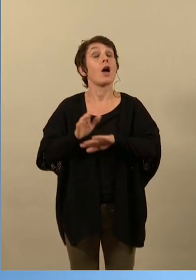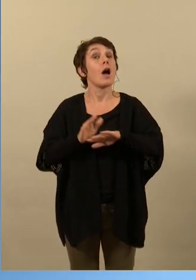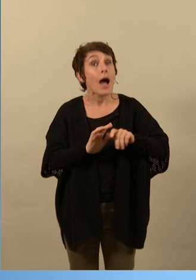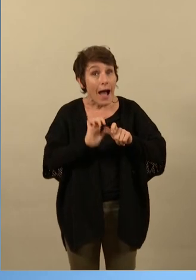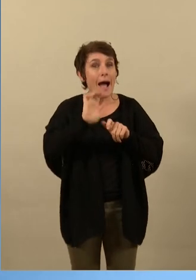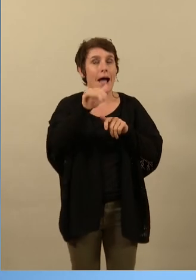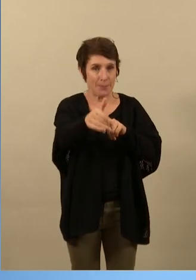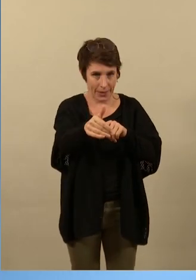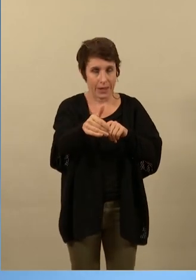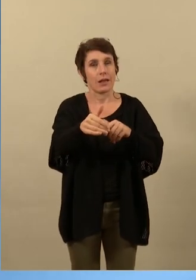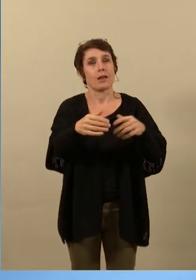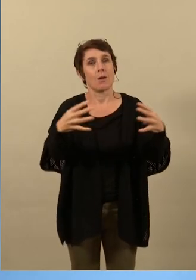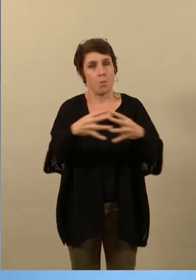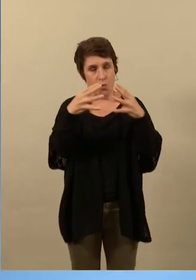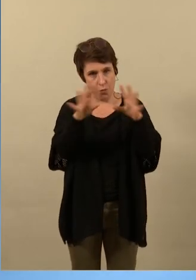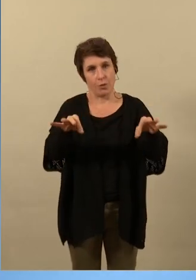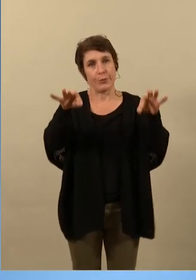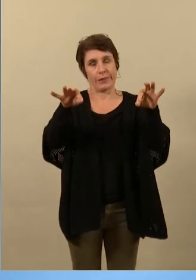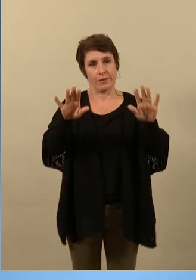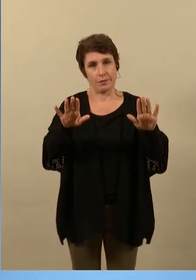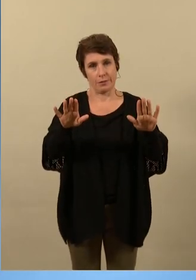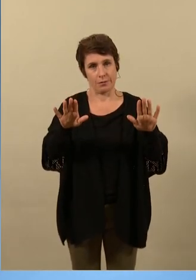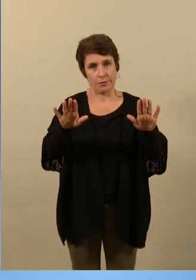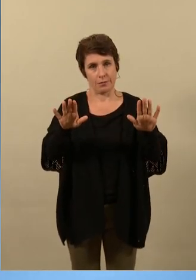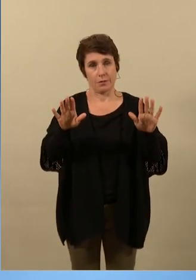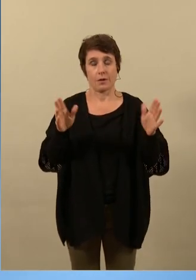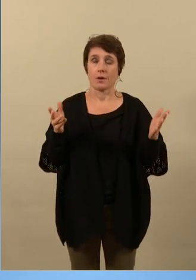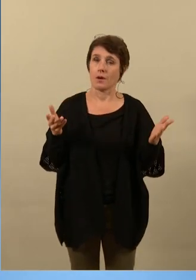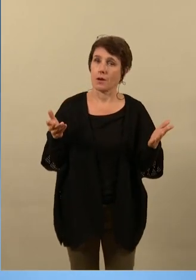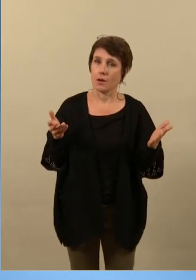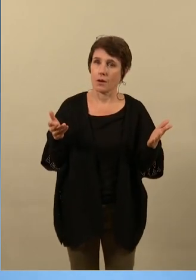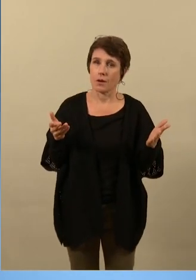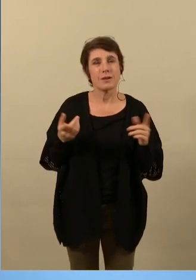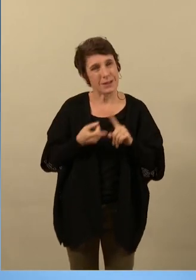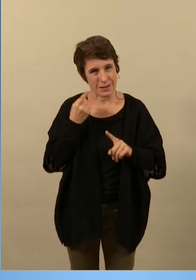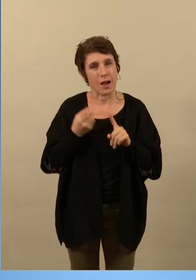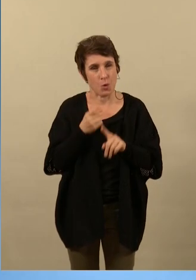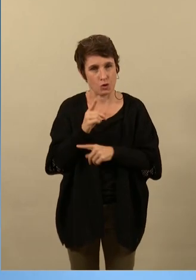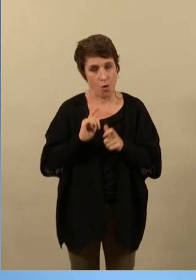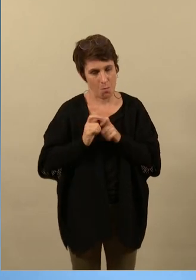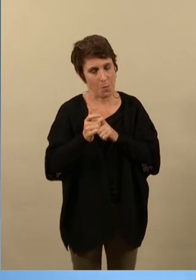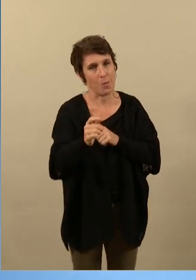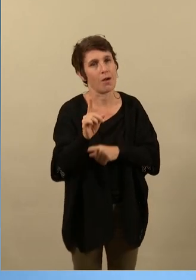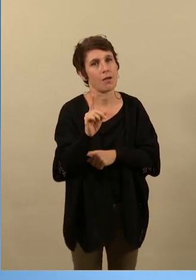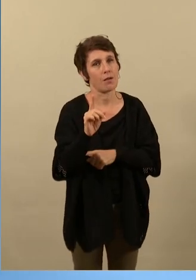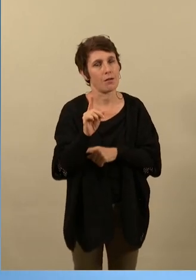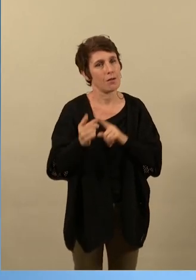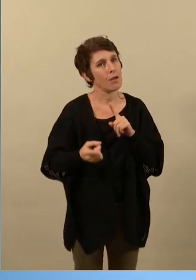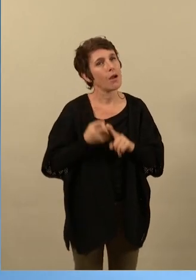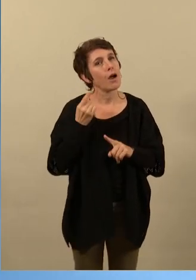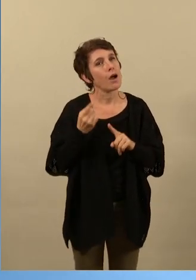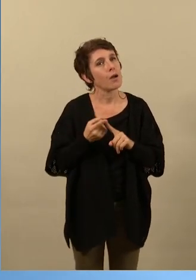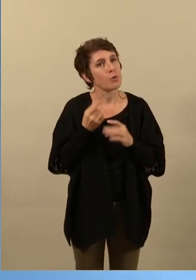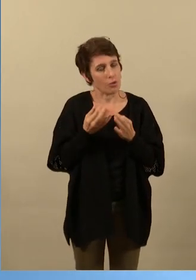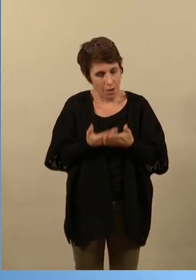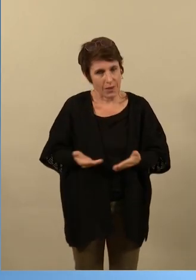l'initiative d'un cesser le feu vous comprenez bien que ce cela a de l'importance dans le dossier qui